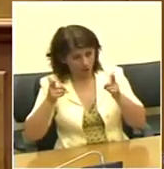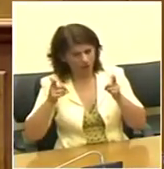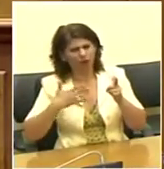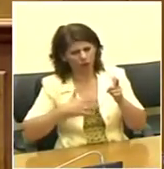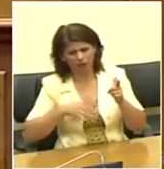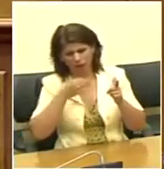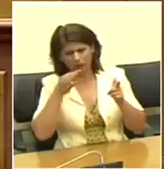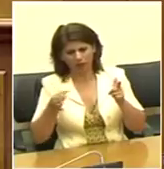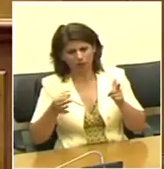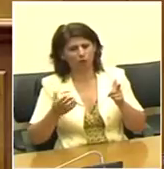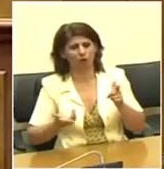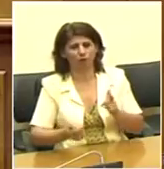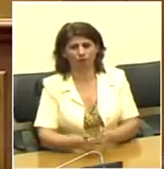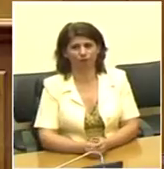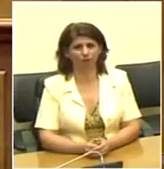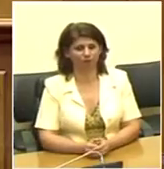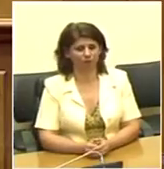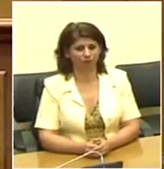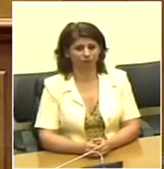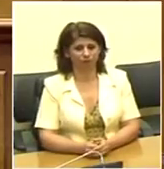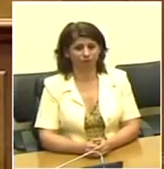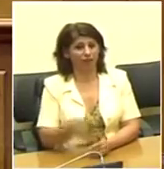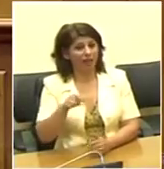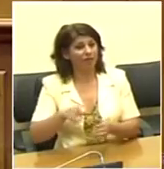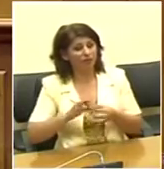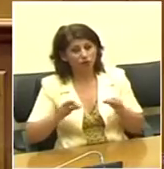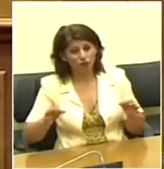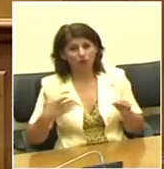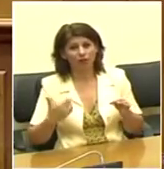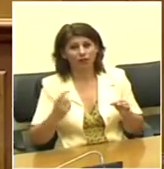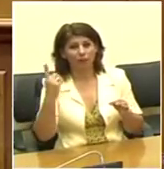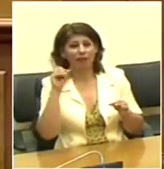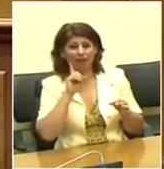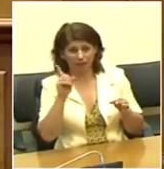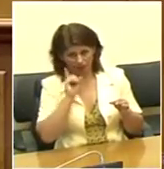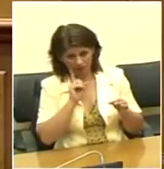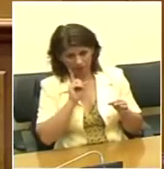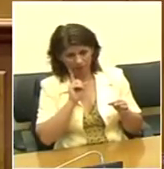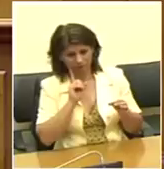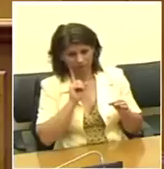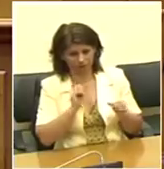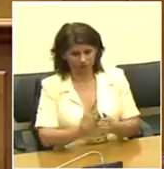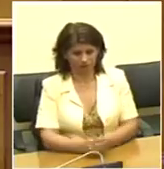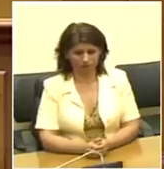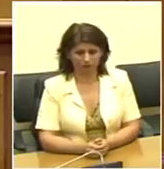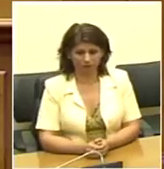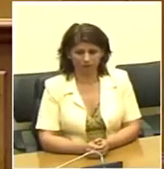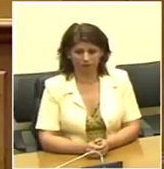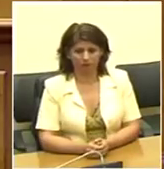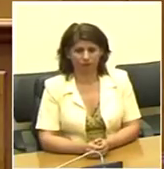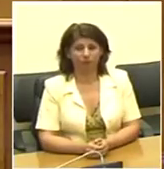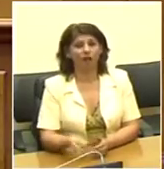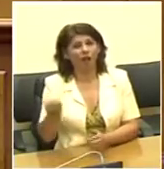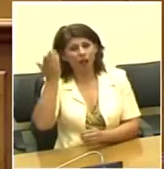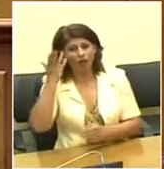να τη μοιραστώ μαζί σας. Αυτή η ιστορία είναι για μια κυρία που πηγαίνει σε ακριβά